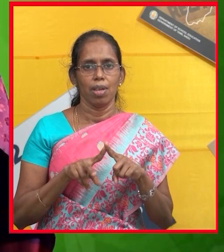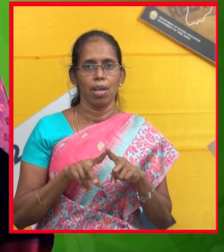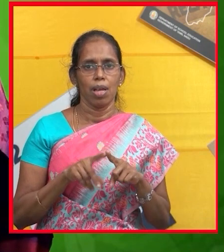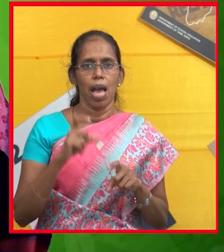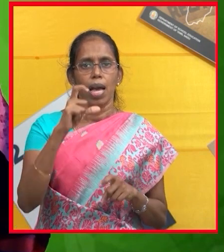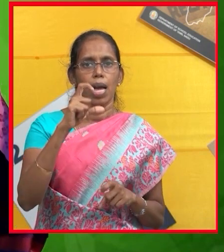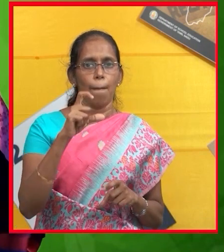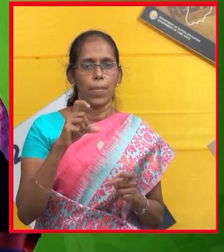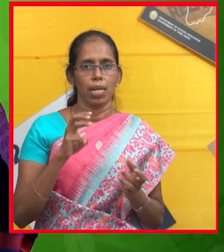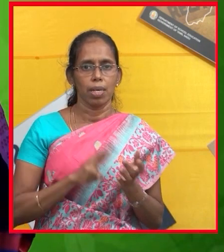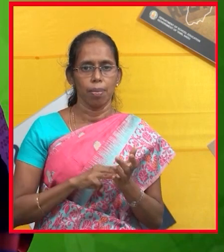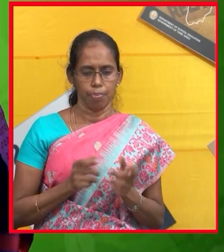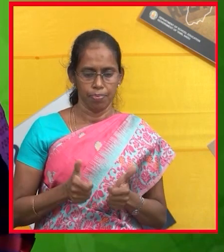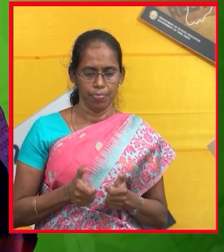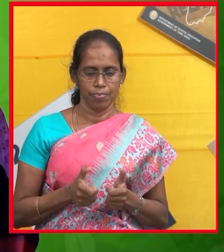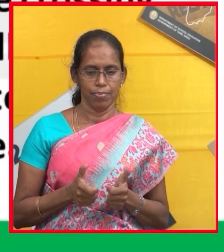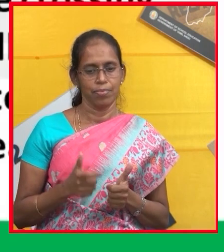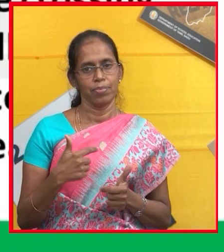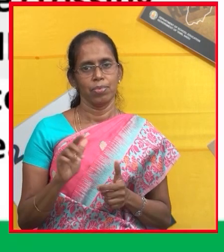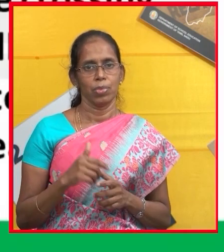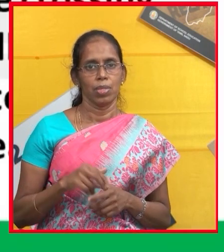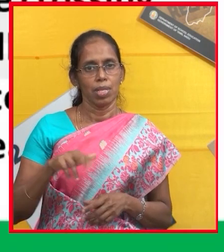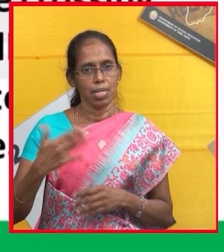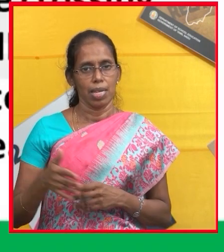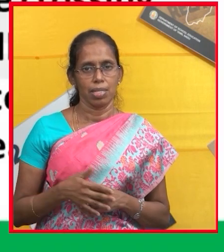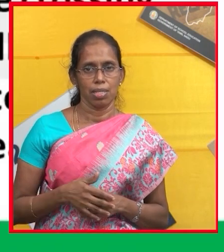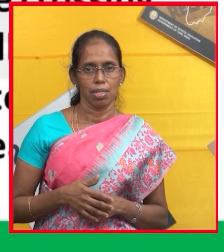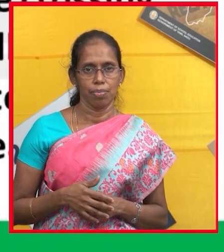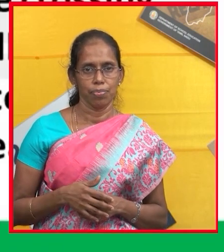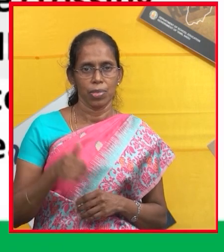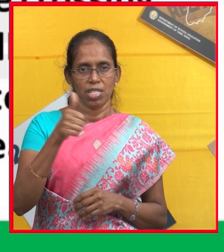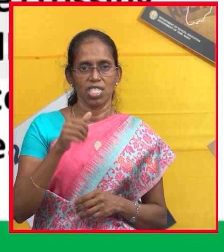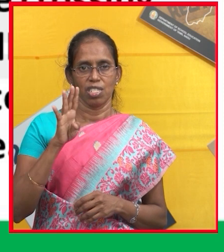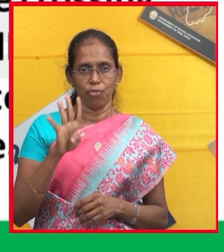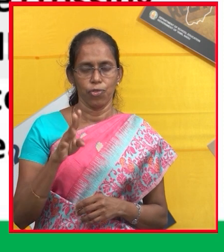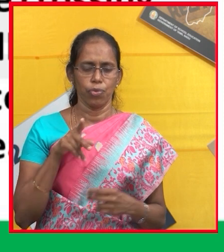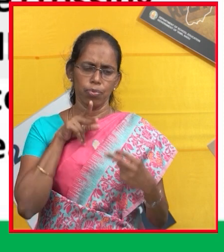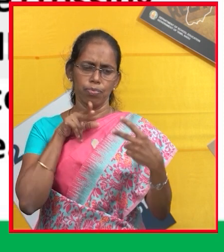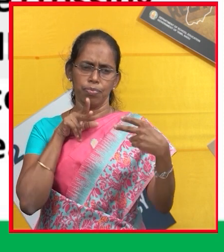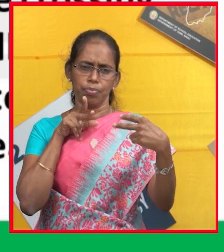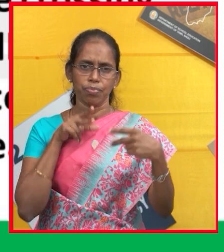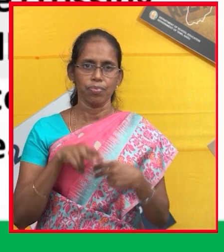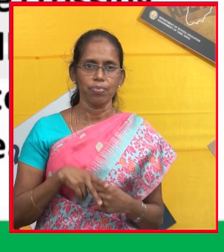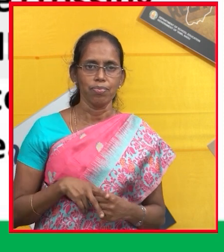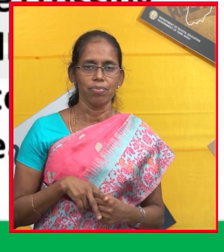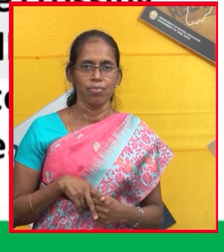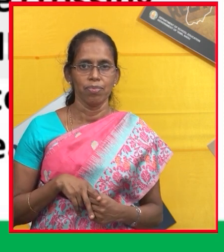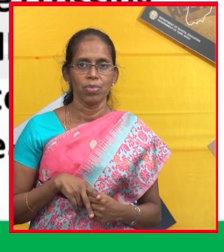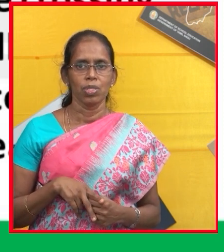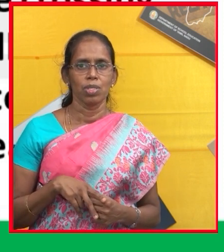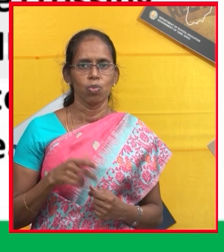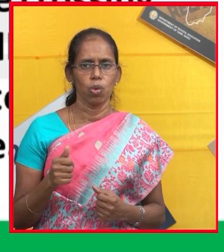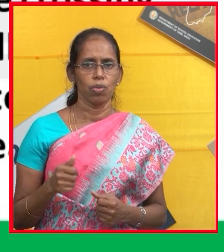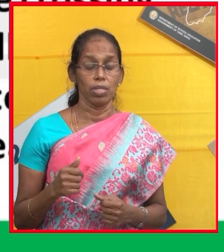பாக்ஸில் உங்களோட டவுட்ஸ் அண்ட் கொஸ்டின்ஸை ட்ராப் பண்ணுங்க. நெக்ஸ்ட், பேஜ் நம்பர் 64. நெக்ஸ்ட் கொஸ்டின் இன்டர்வியூ